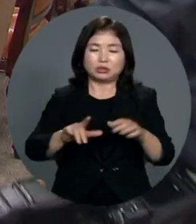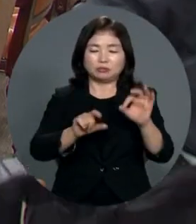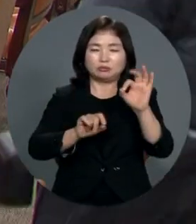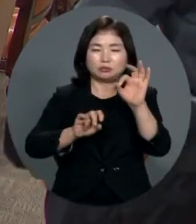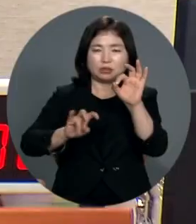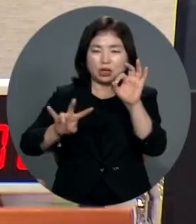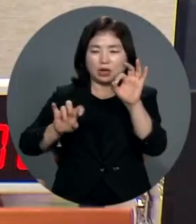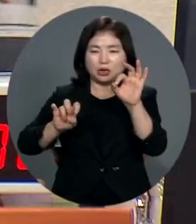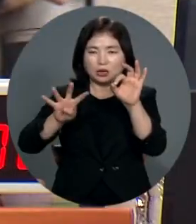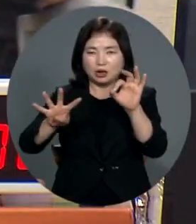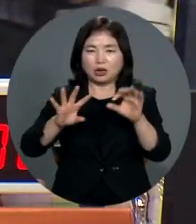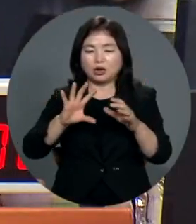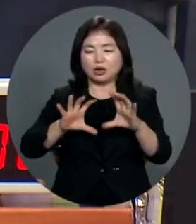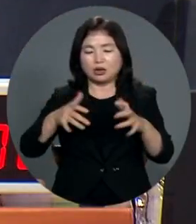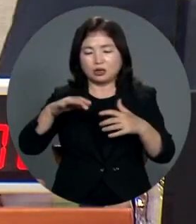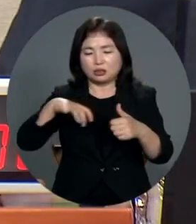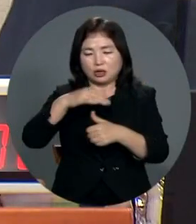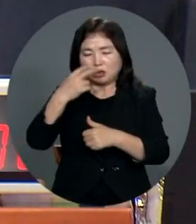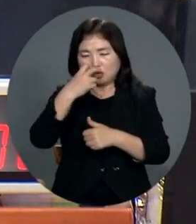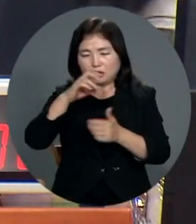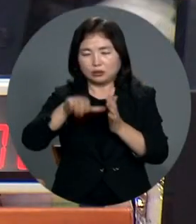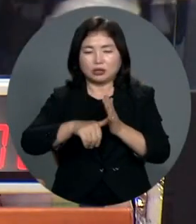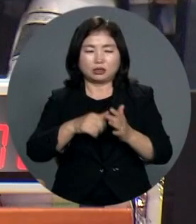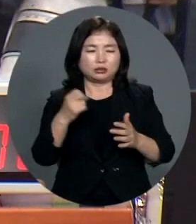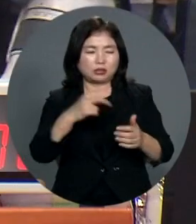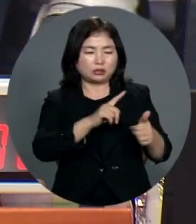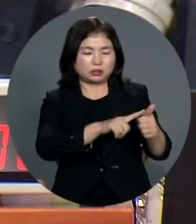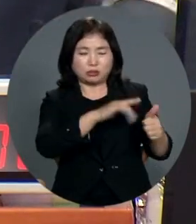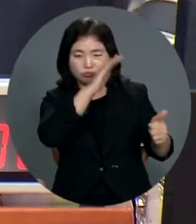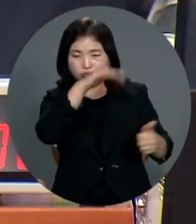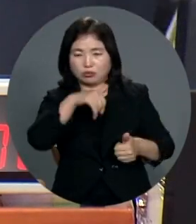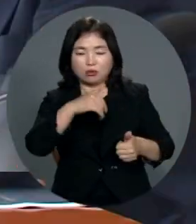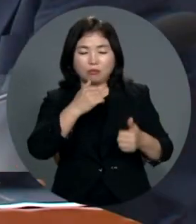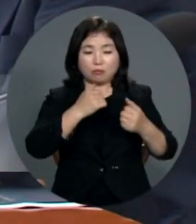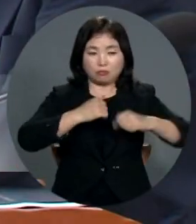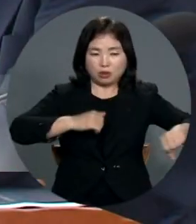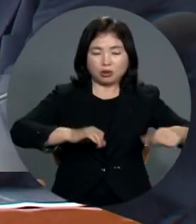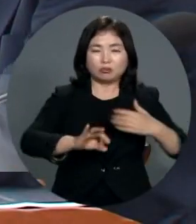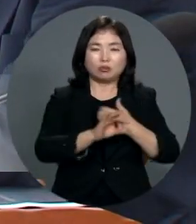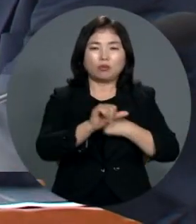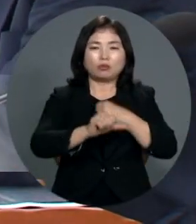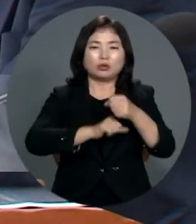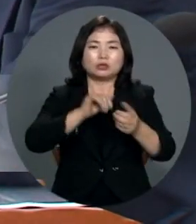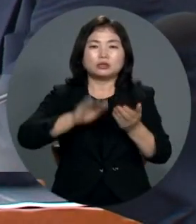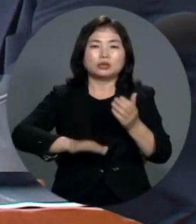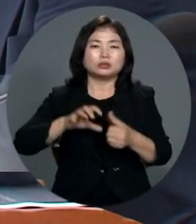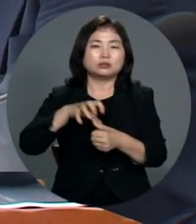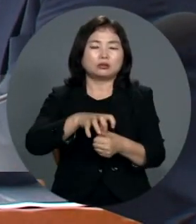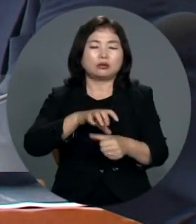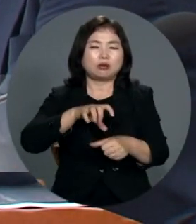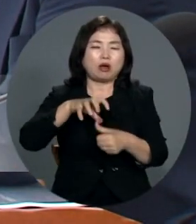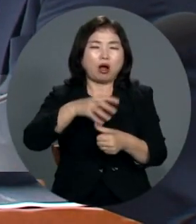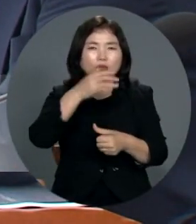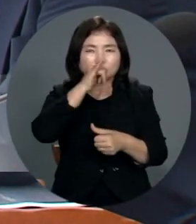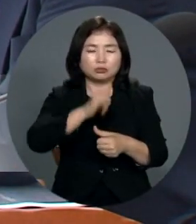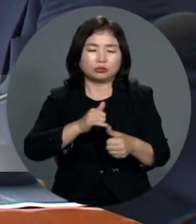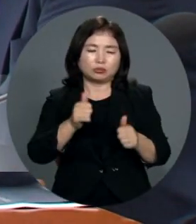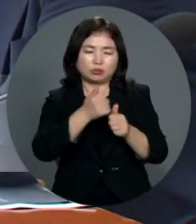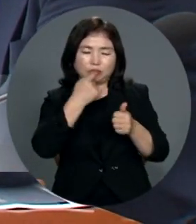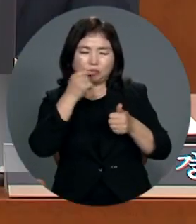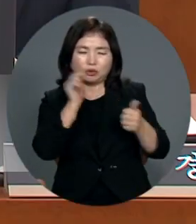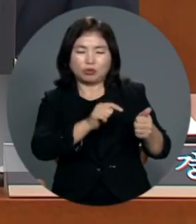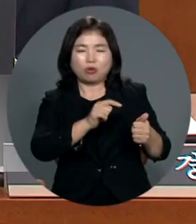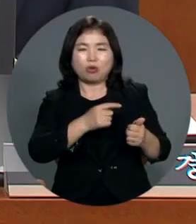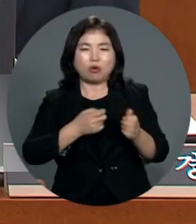환경부 종합감사일에 장 고문을 다시 증인으로 부르고 불응할 경우 5년 이하 징역에 처할 수 있는 동행명령장도